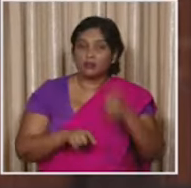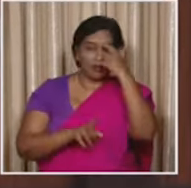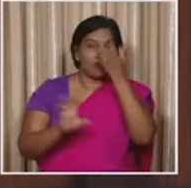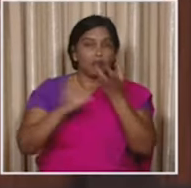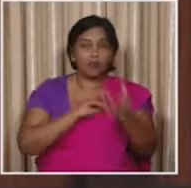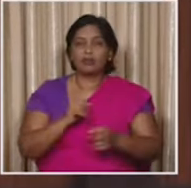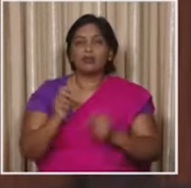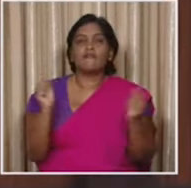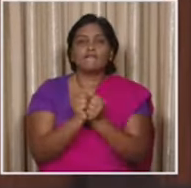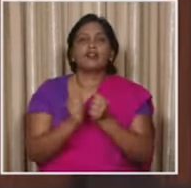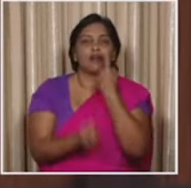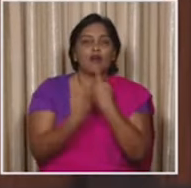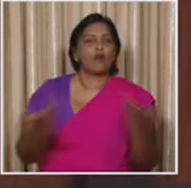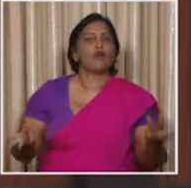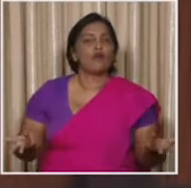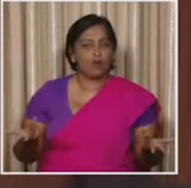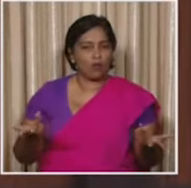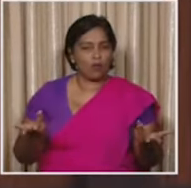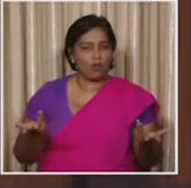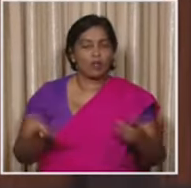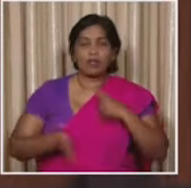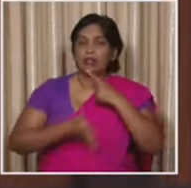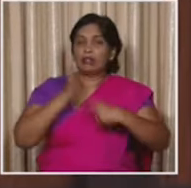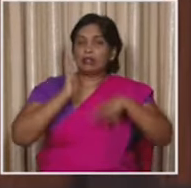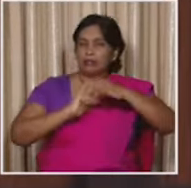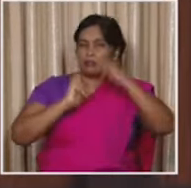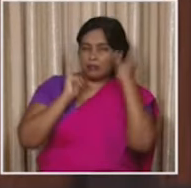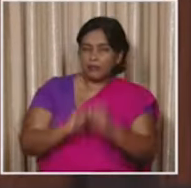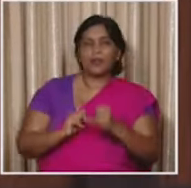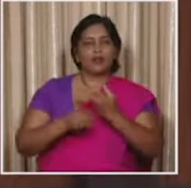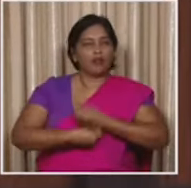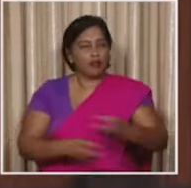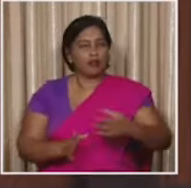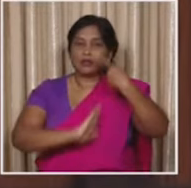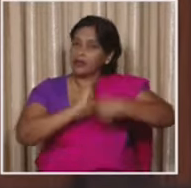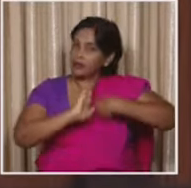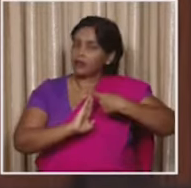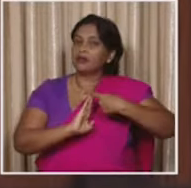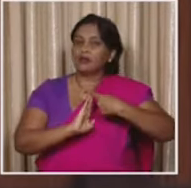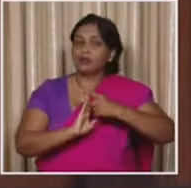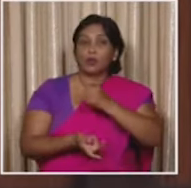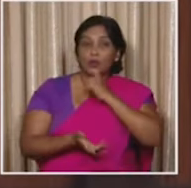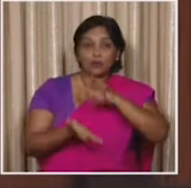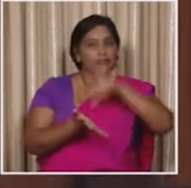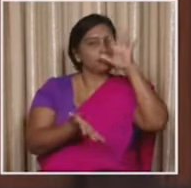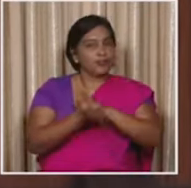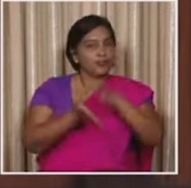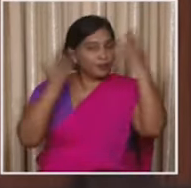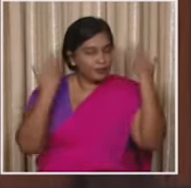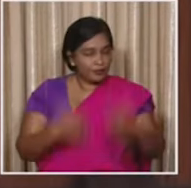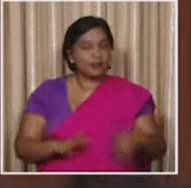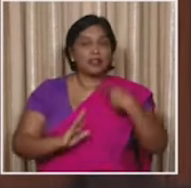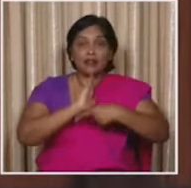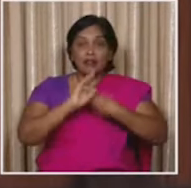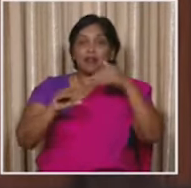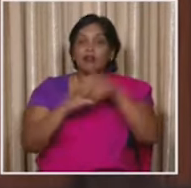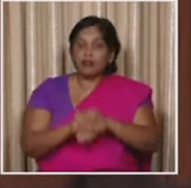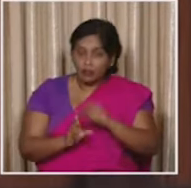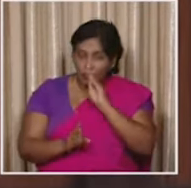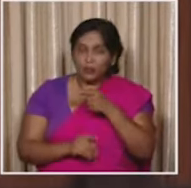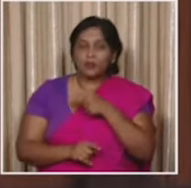Praharegan, Mukataka in a Parixene, May Desa Drohi, Bankalotkar, Ratagane, Naduti into a Kawan Passe, Ratatur